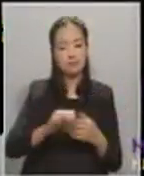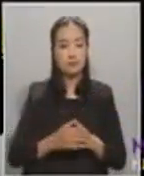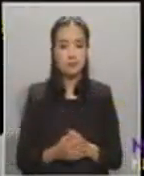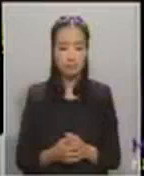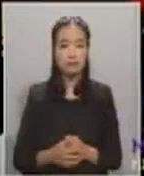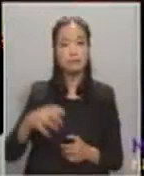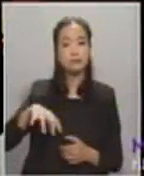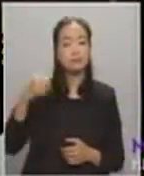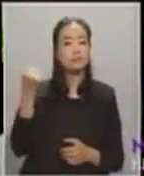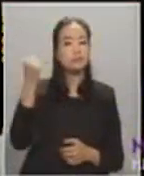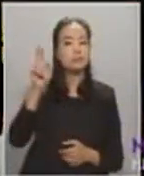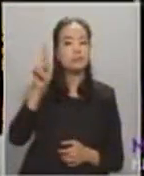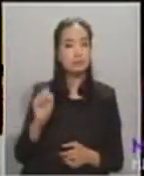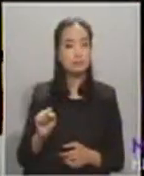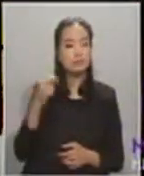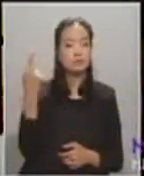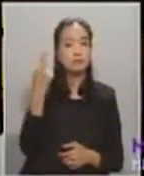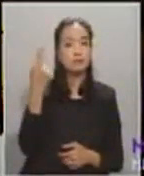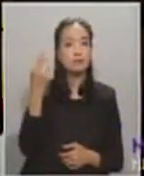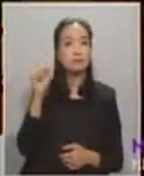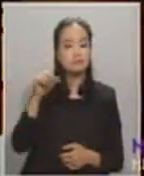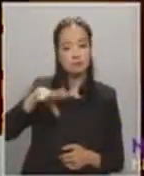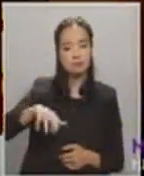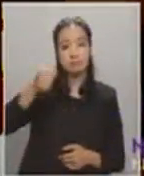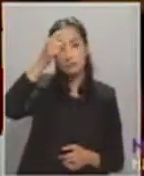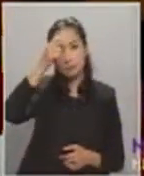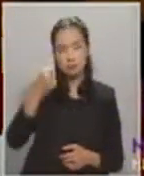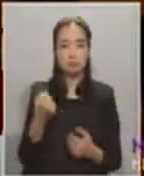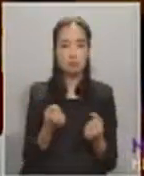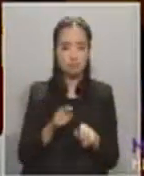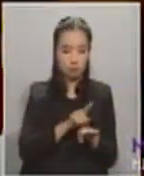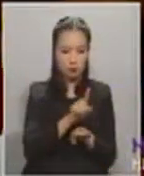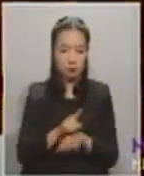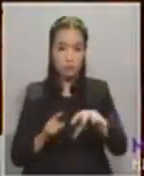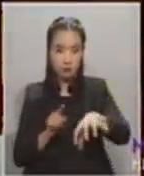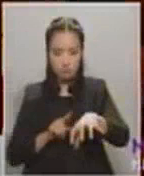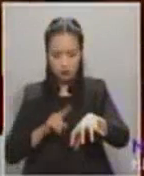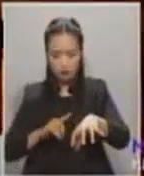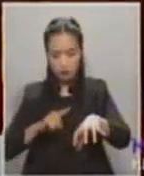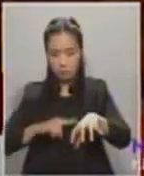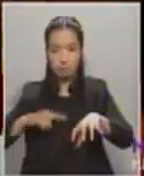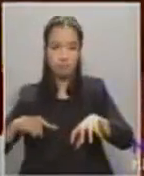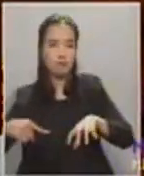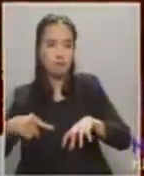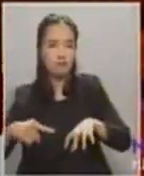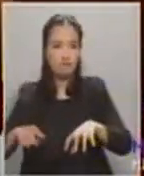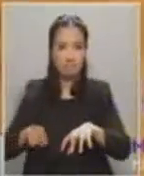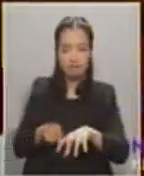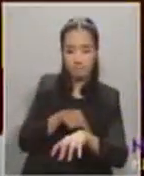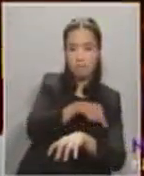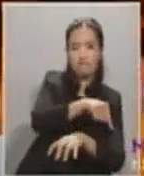าของกรุงอังการาเนี่ยครับซึ่งเป็นเมืองหลวงของตุรกีมีรถถังล้อมอาคารแล้วก็ยังมีปะทะอยู่ในตอนนี้นะครับทันที